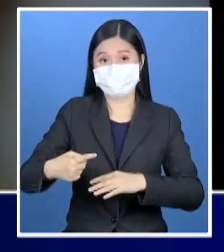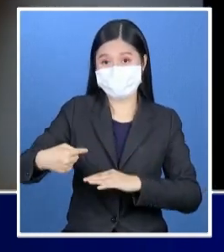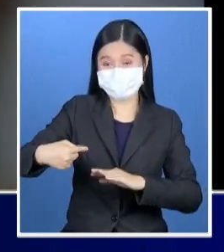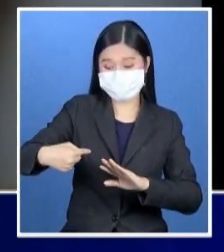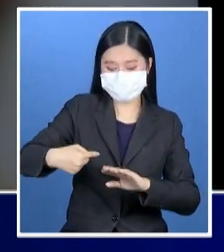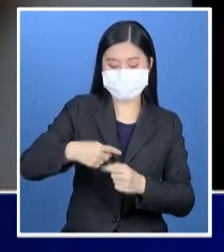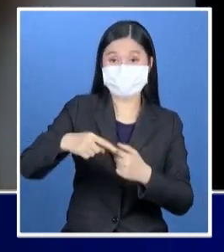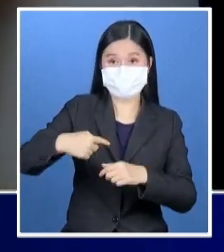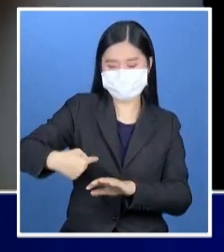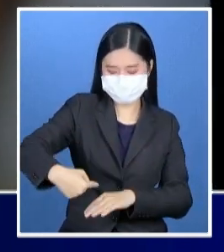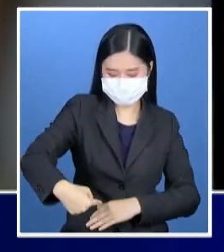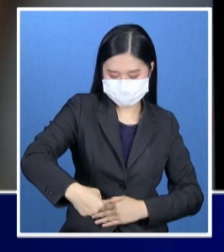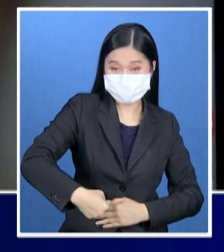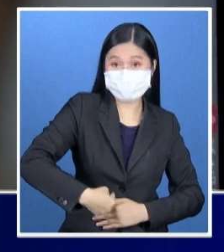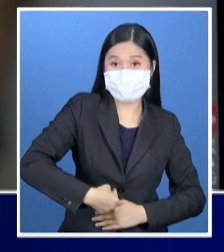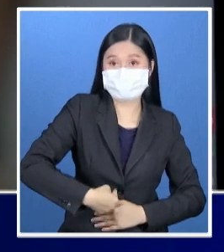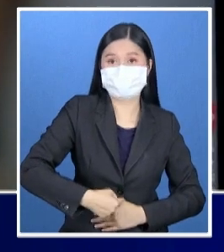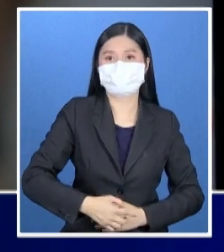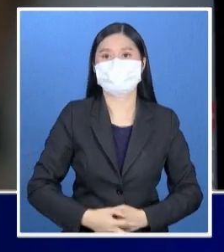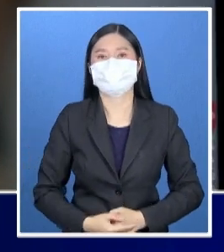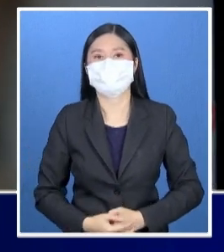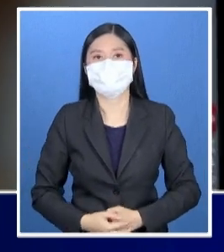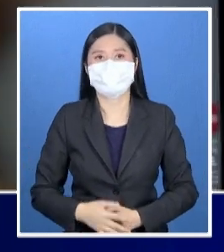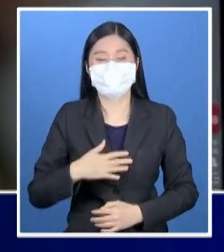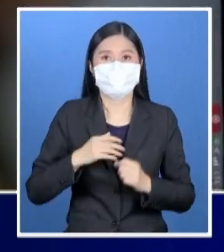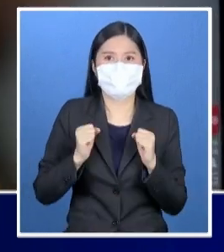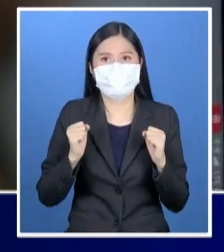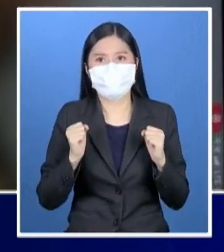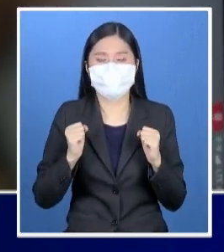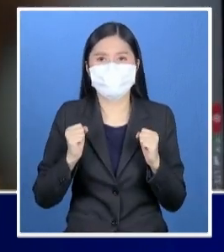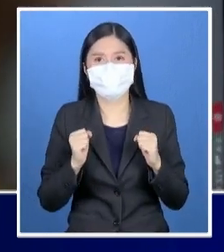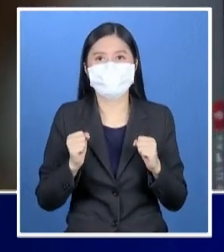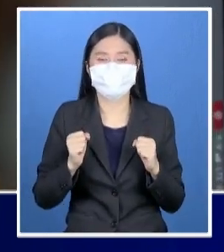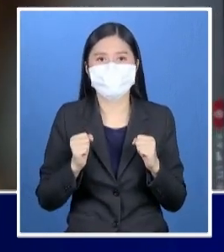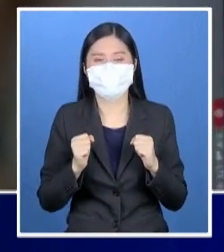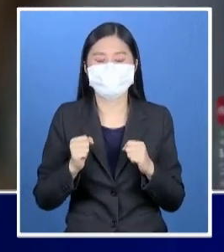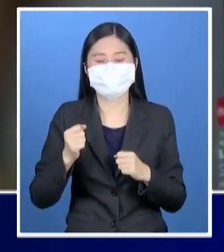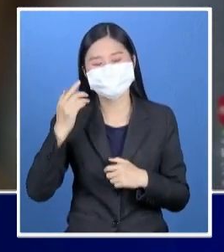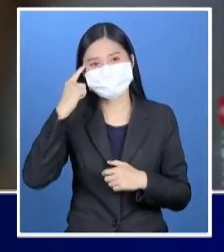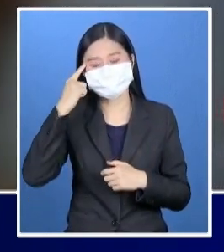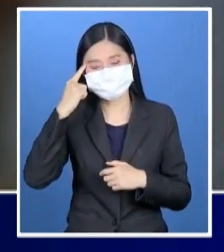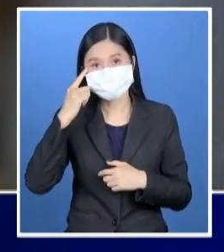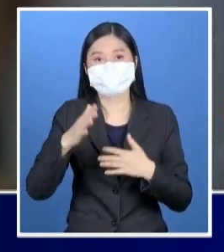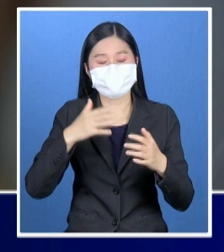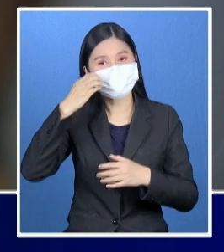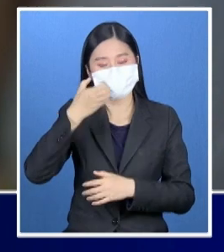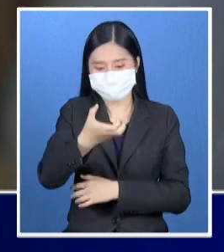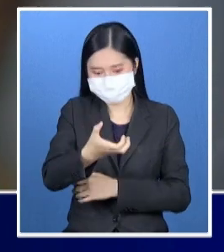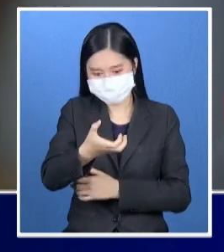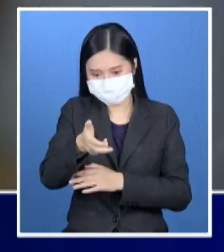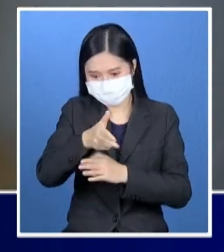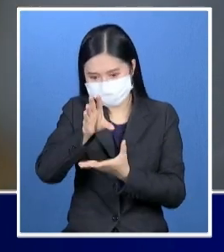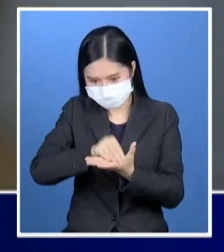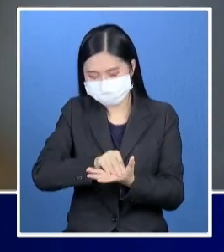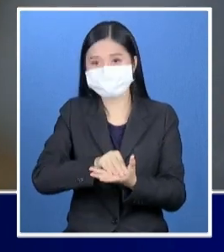อ่ะมันค่อยๆดันมาใกล้ของเธอทำให้เธอกลัวฮะแต่ก็ตั้งสติเอามือถือขึ้นมาถ่าย